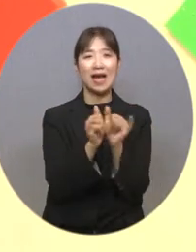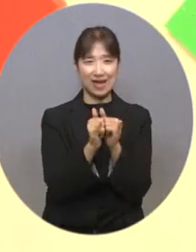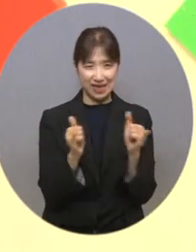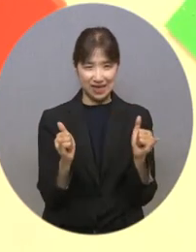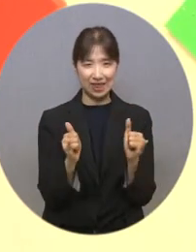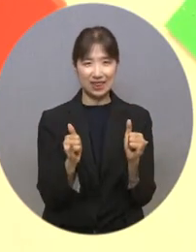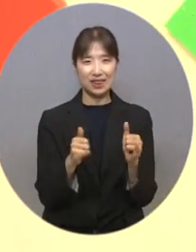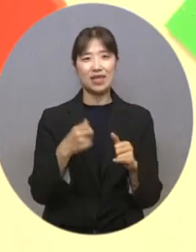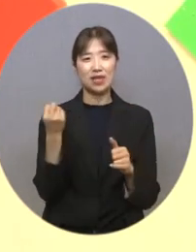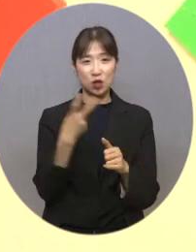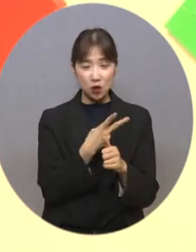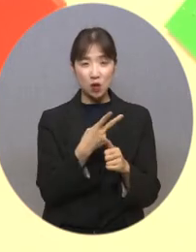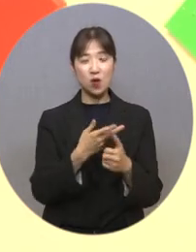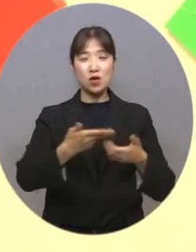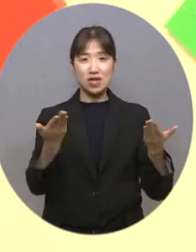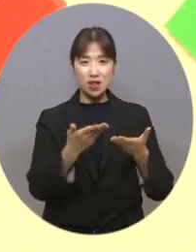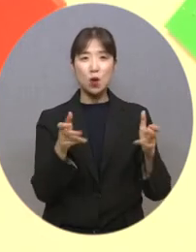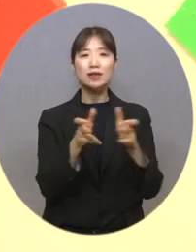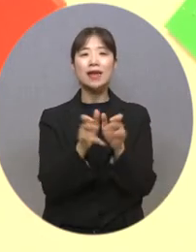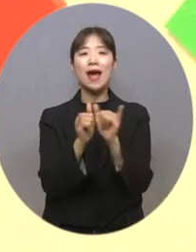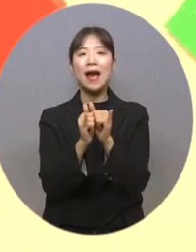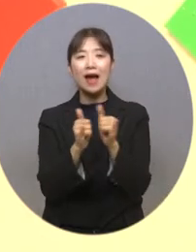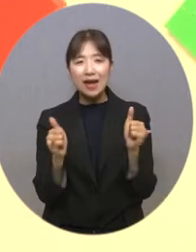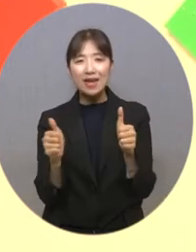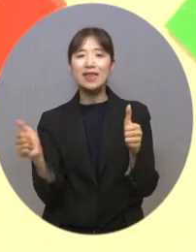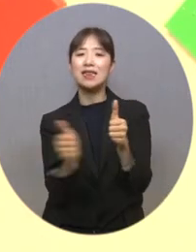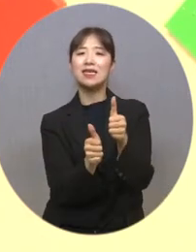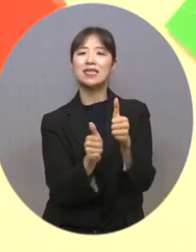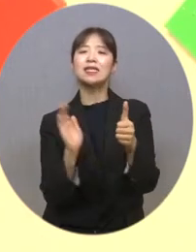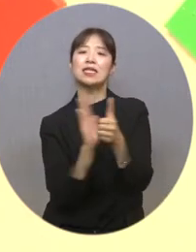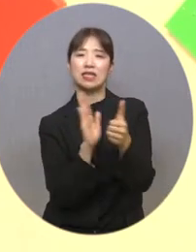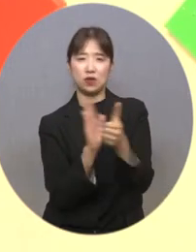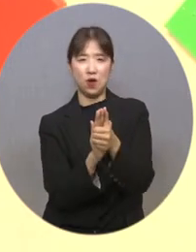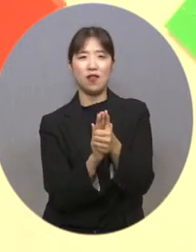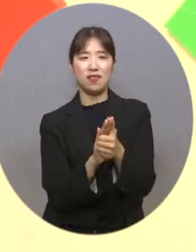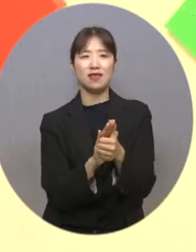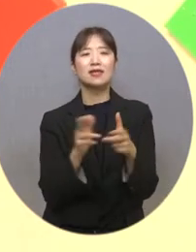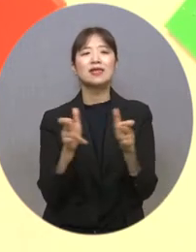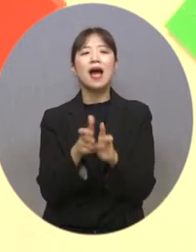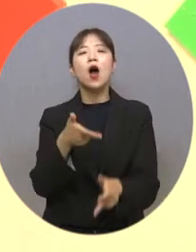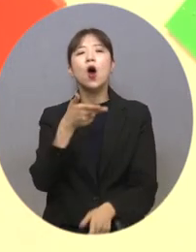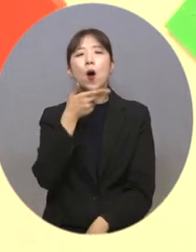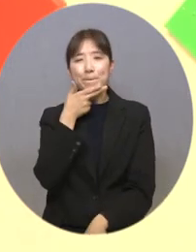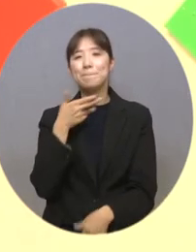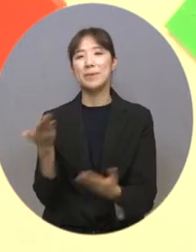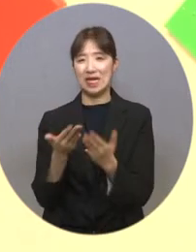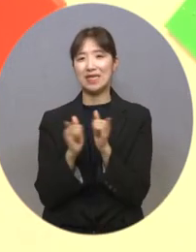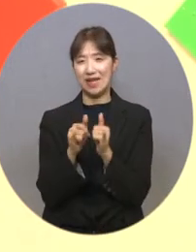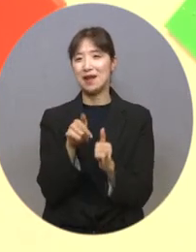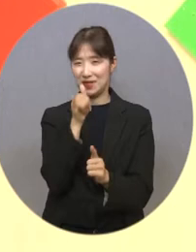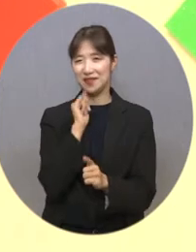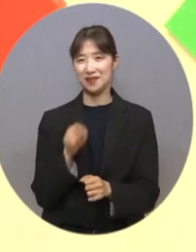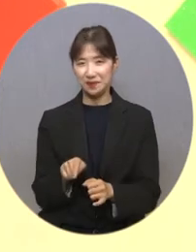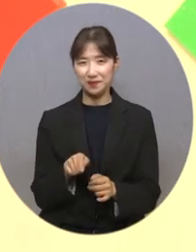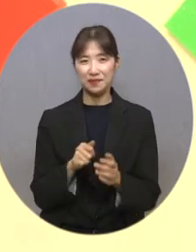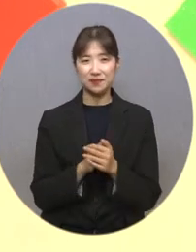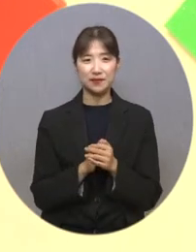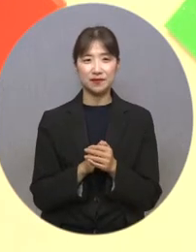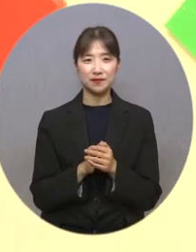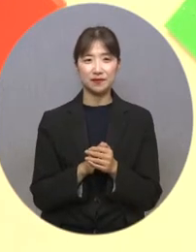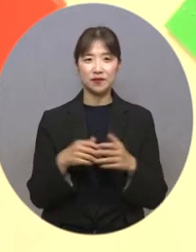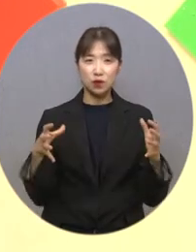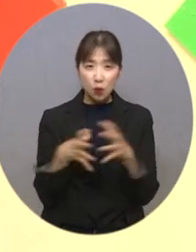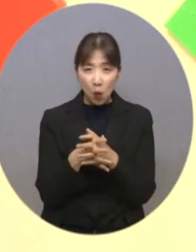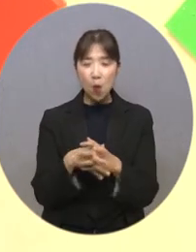비, 이제 근로장애인들을 또 도와줄 수 있는 비장애 근로인이 있습니다. 네. 그래서